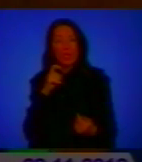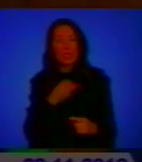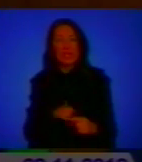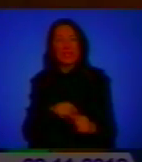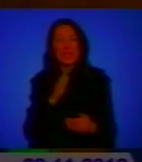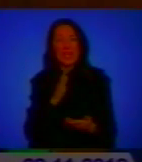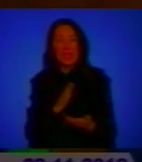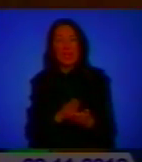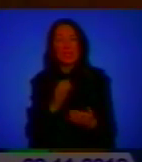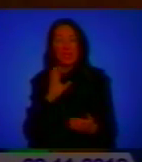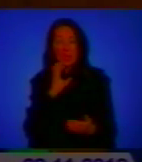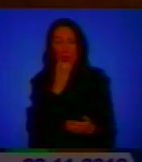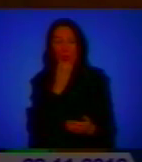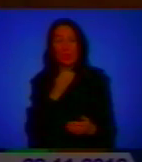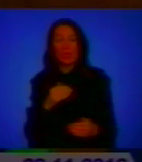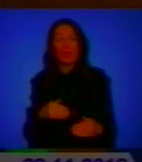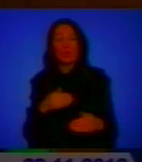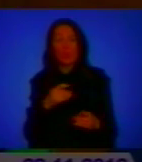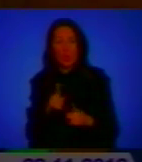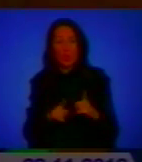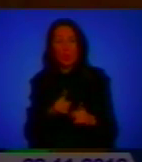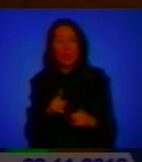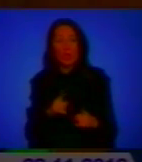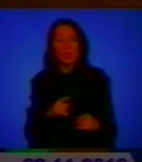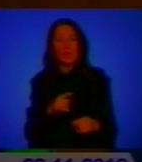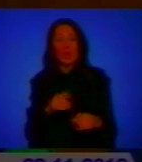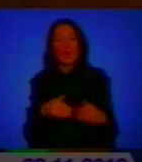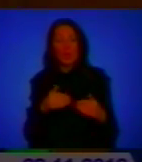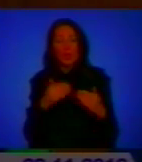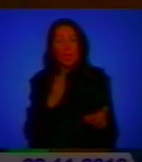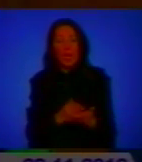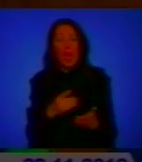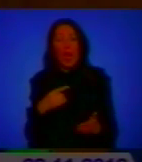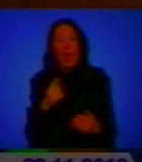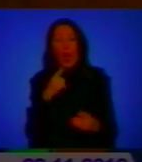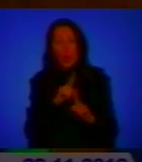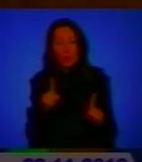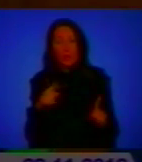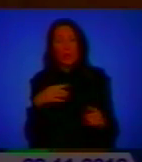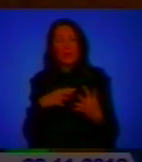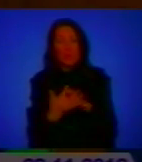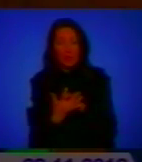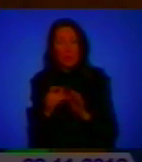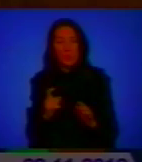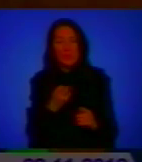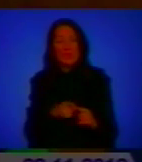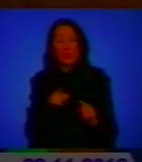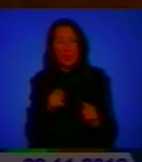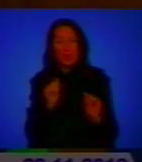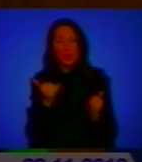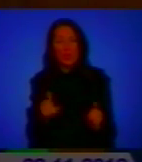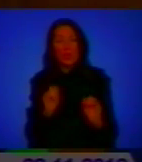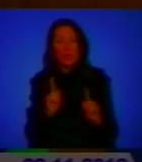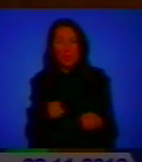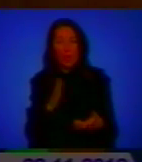є серйозні зрушення. Зрушення є особливо це в сільському господарстві. Це те, що ми сьогодні дійсно